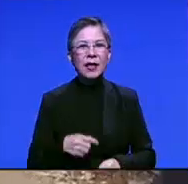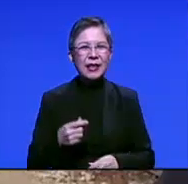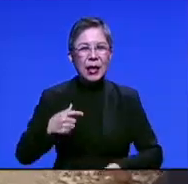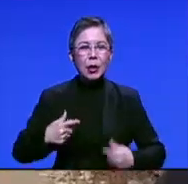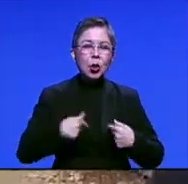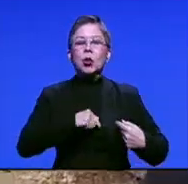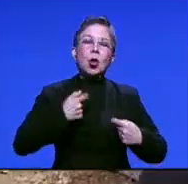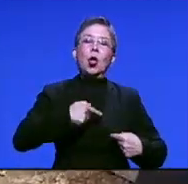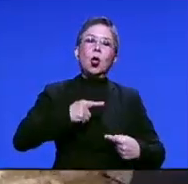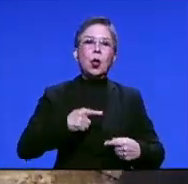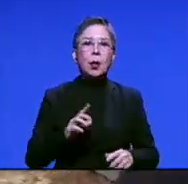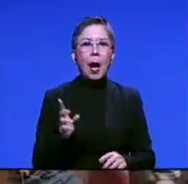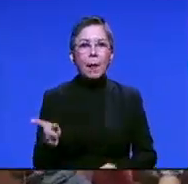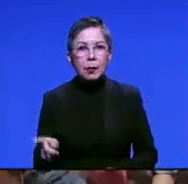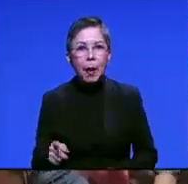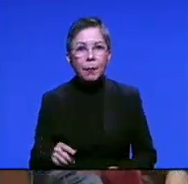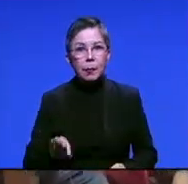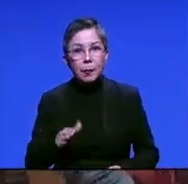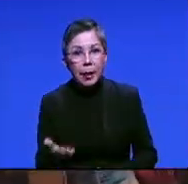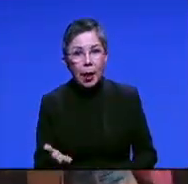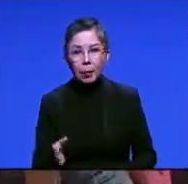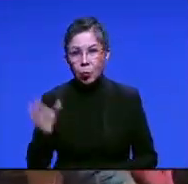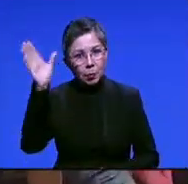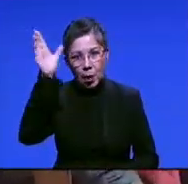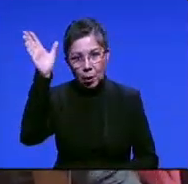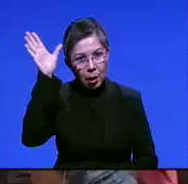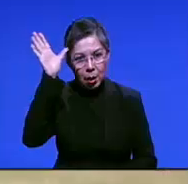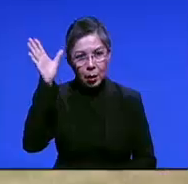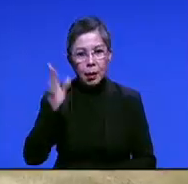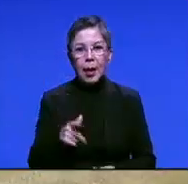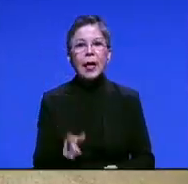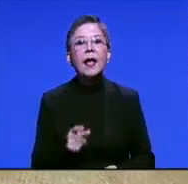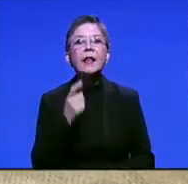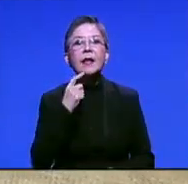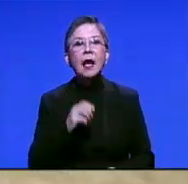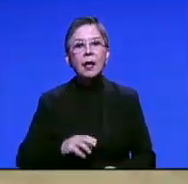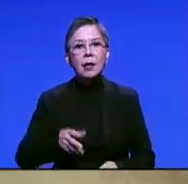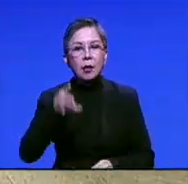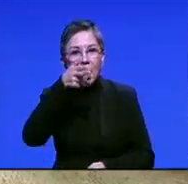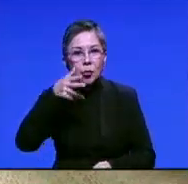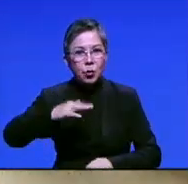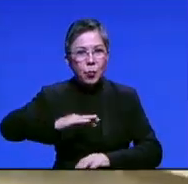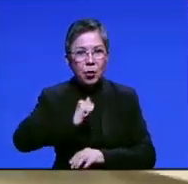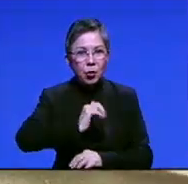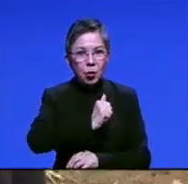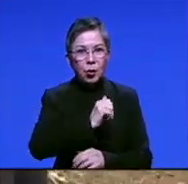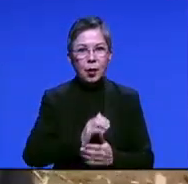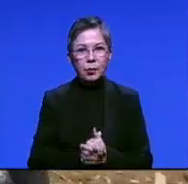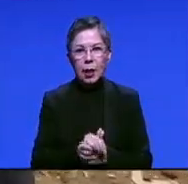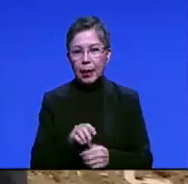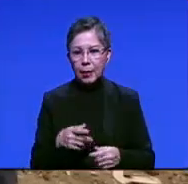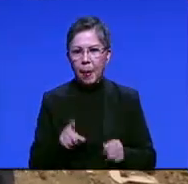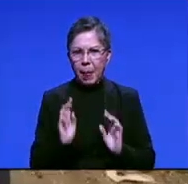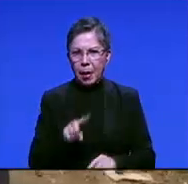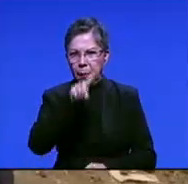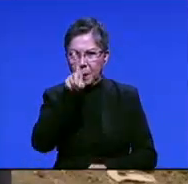stroke. Namun apa penyebab kematiannya saat masih terkait kasus video asusila memang masih menyisakan tanda